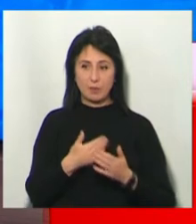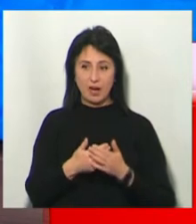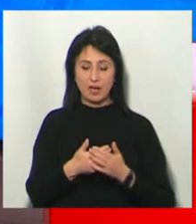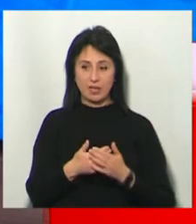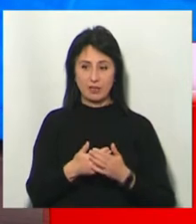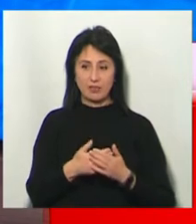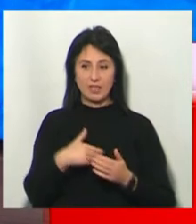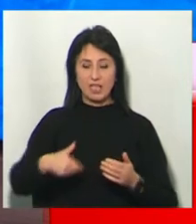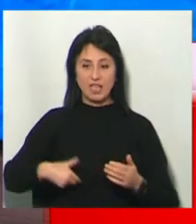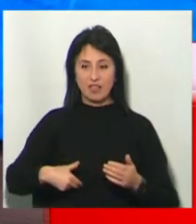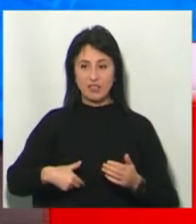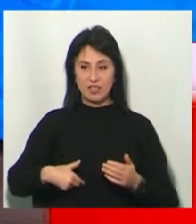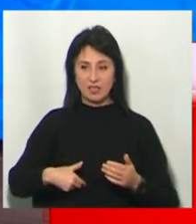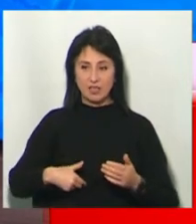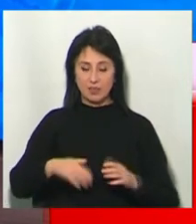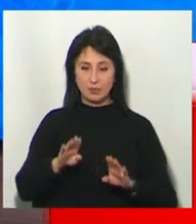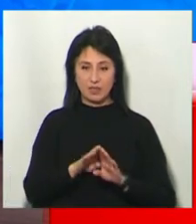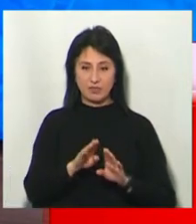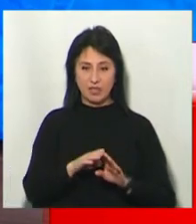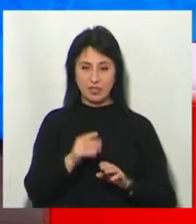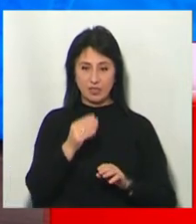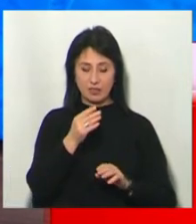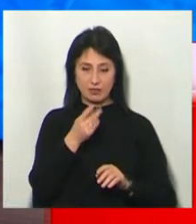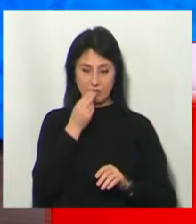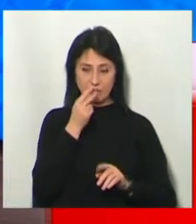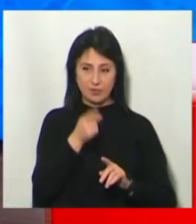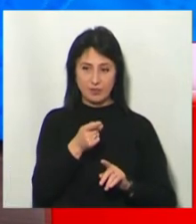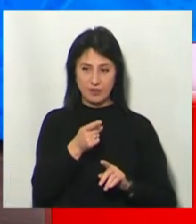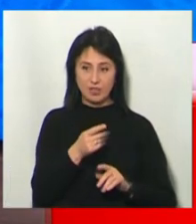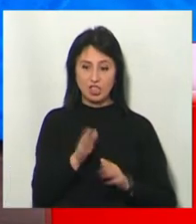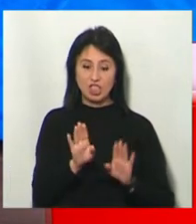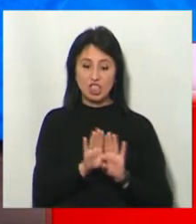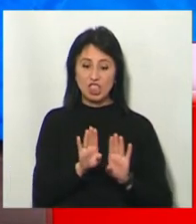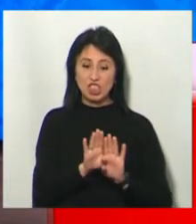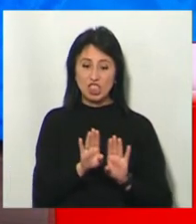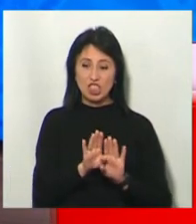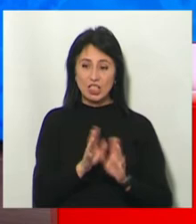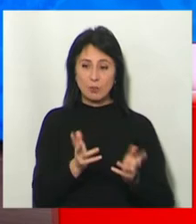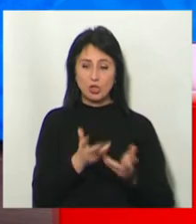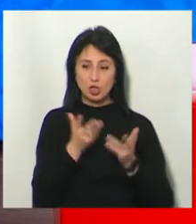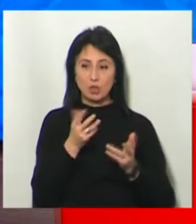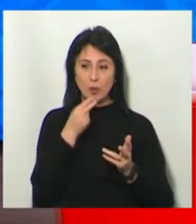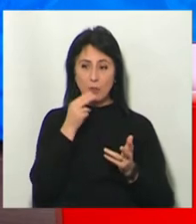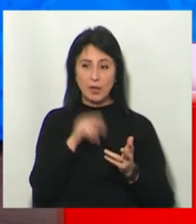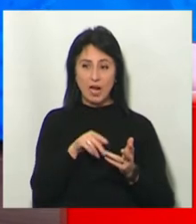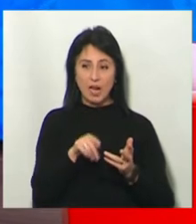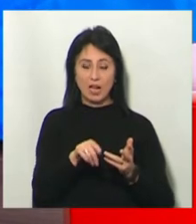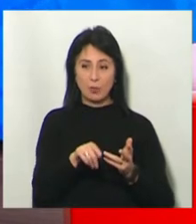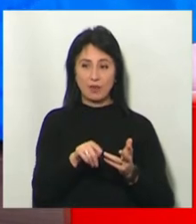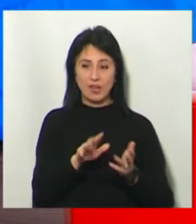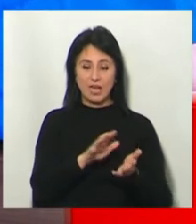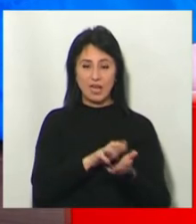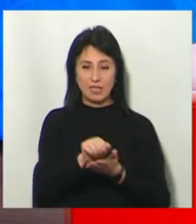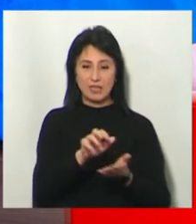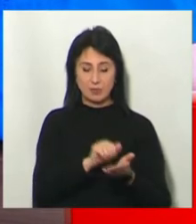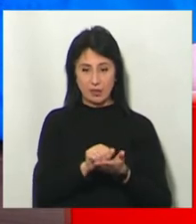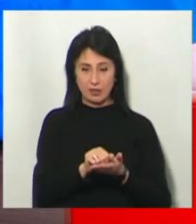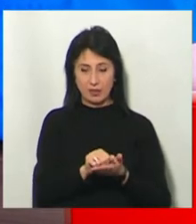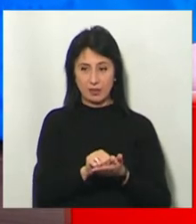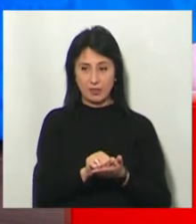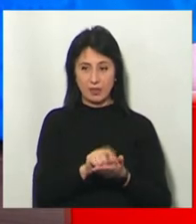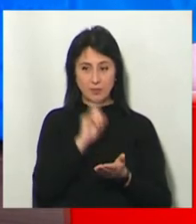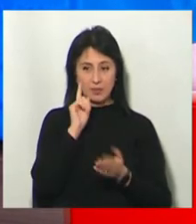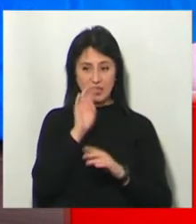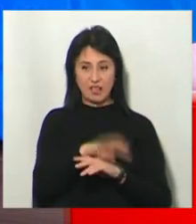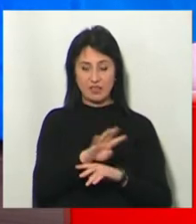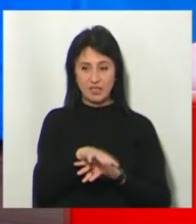მაგალითად ღვიძლს და მსგავს შინაგან პროდუქტებს. Შედარებით შემსუბუქდა ბრალეულობა ისპანახთან და